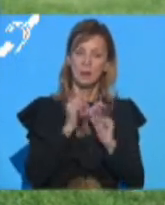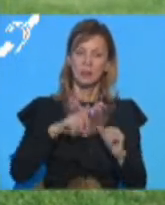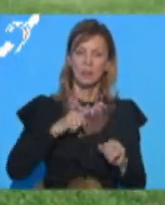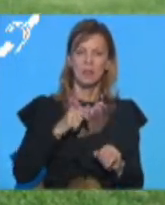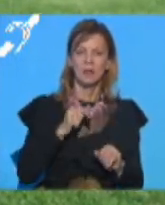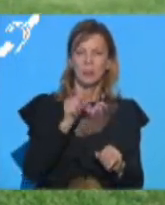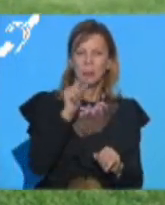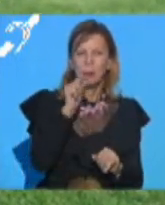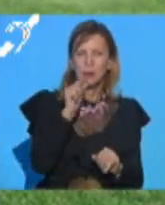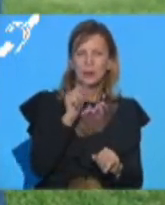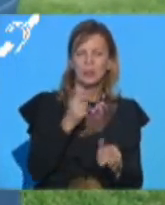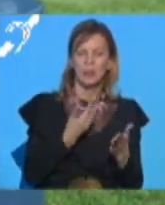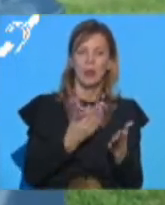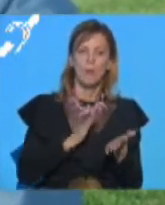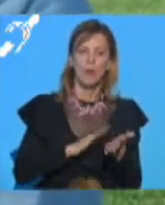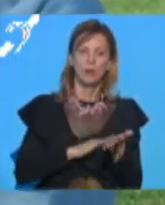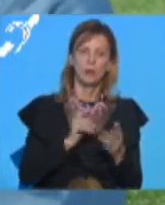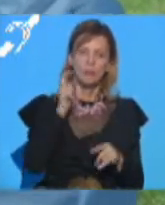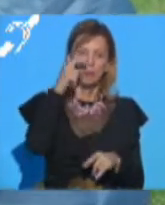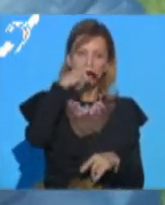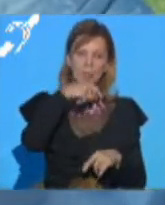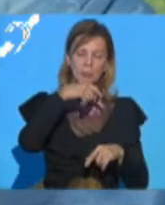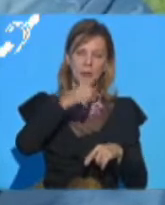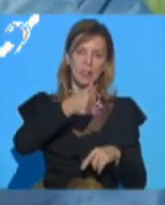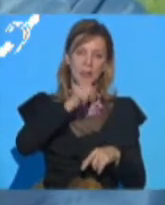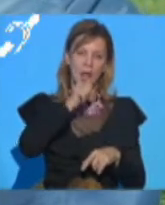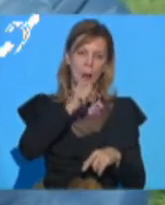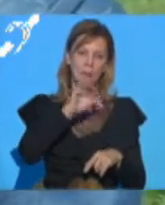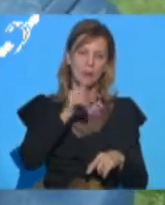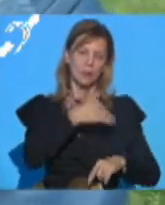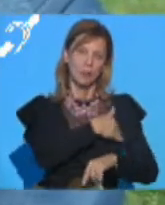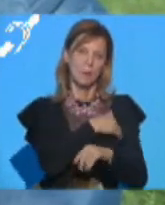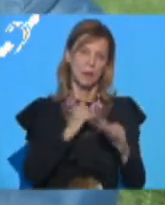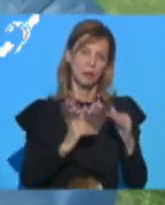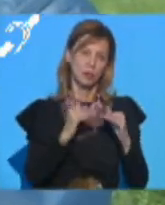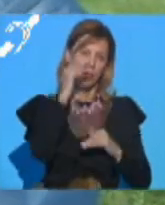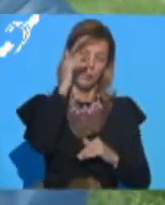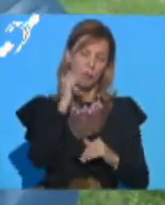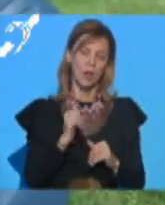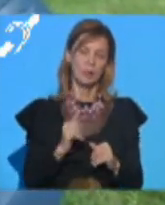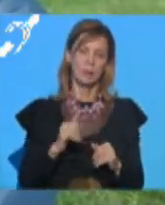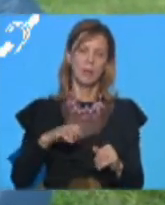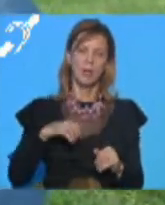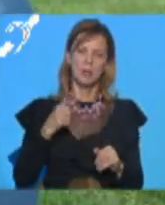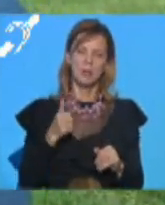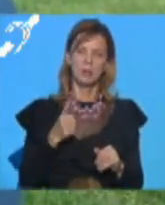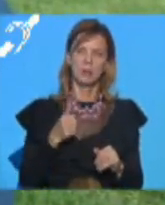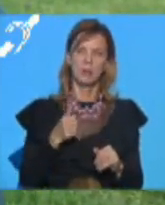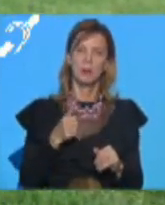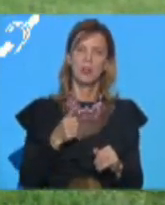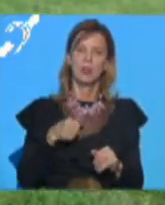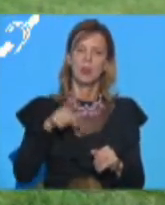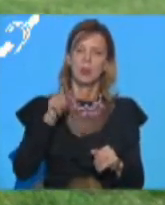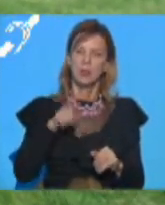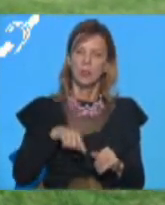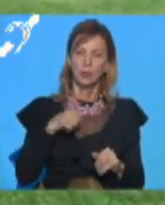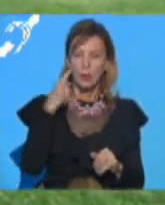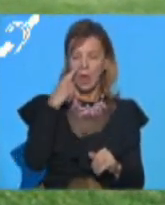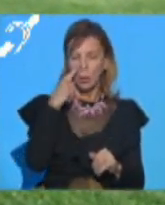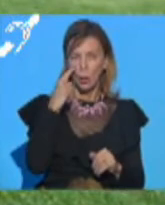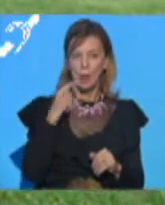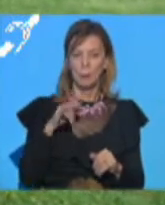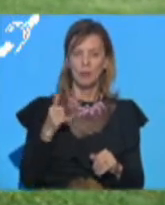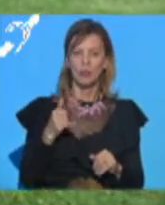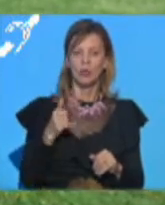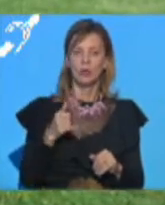firave datorită lipsei de apă, datorită temperaturilor totuși ridicate. Deja suntem în prima decadă a lunii